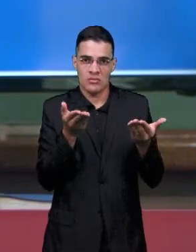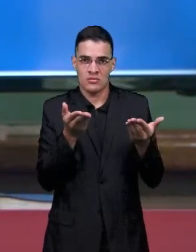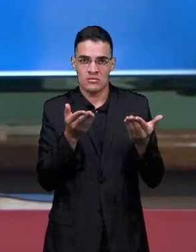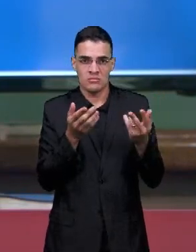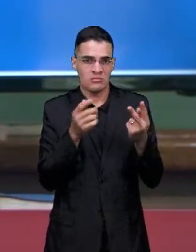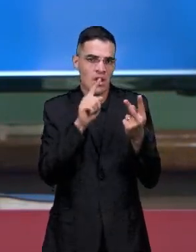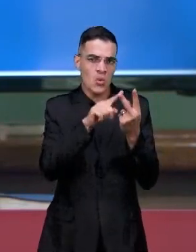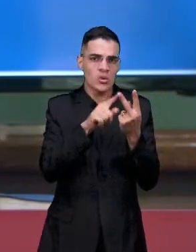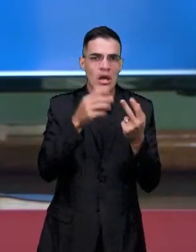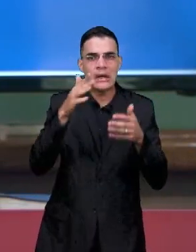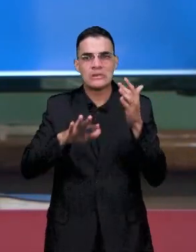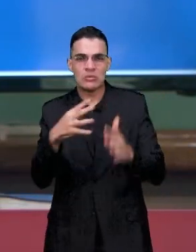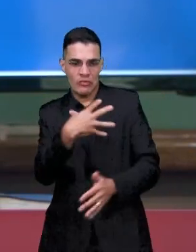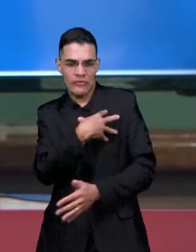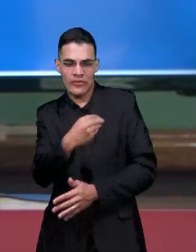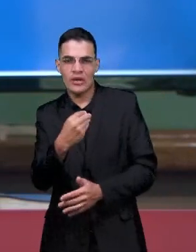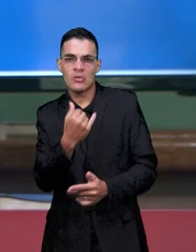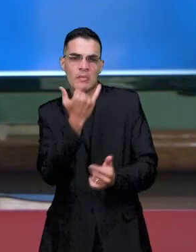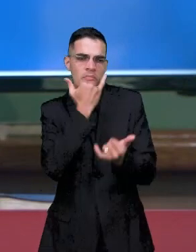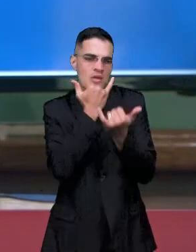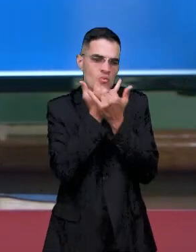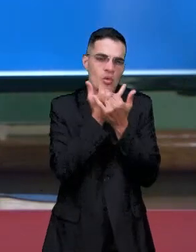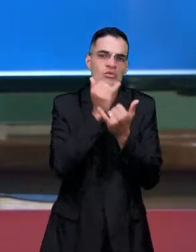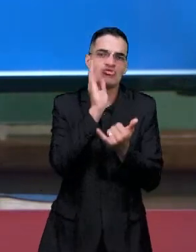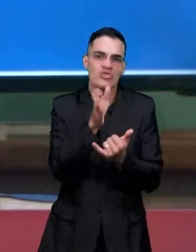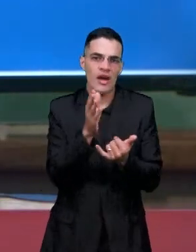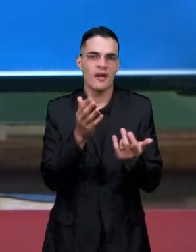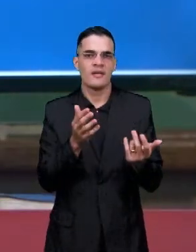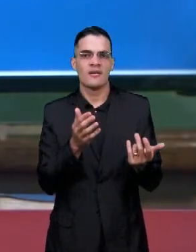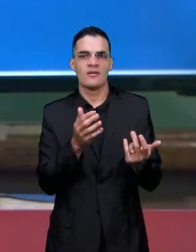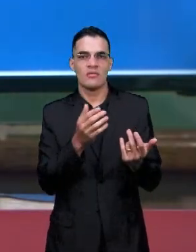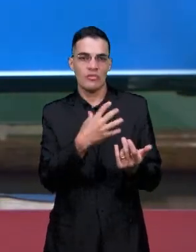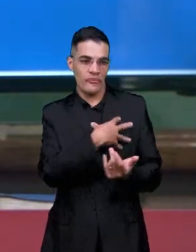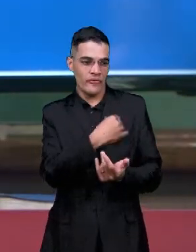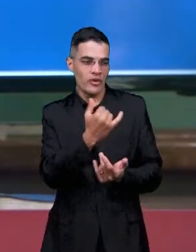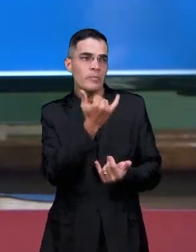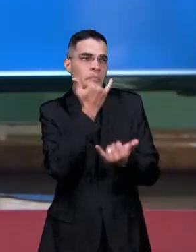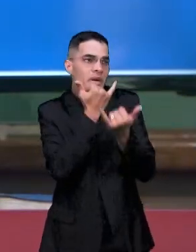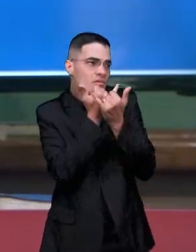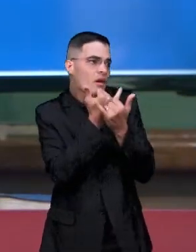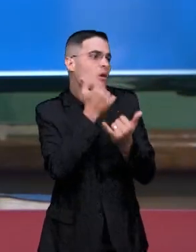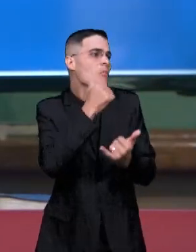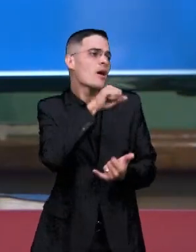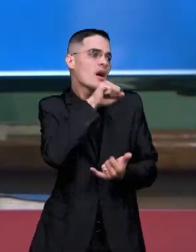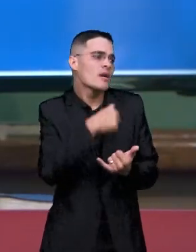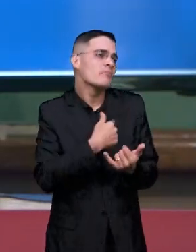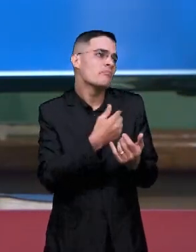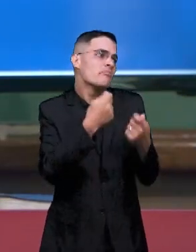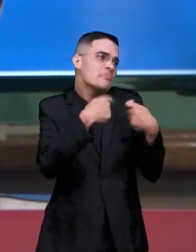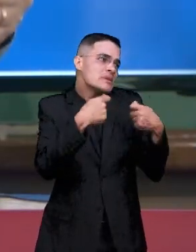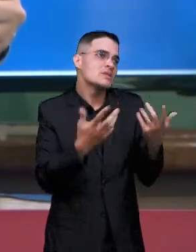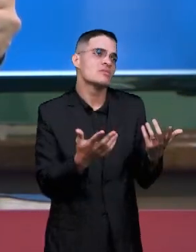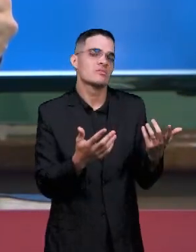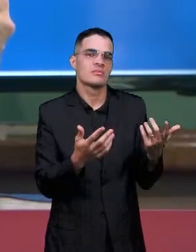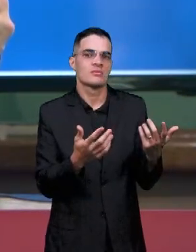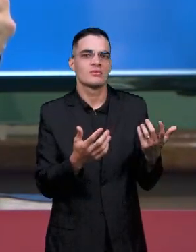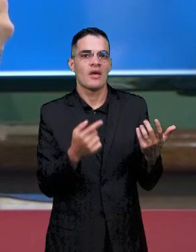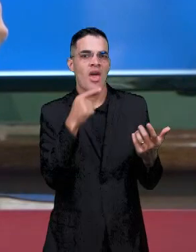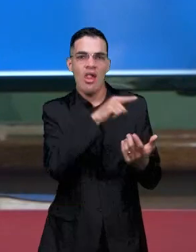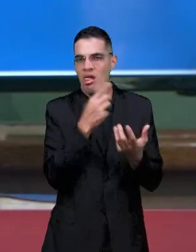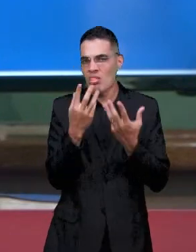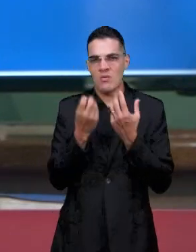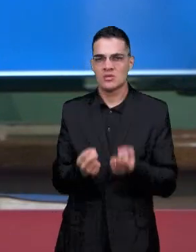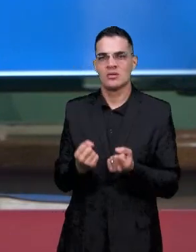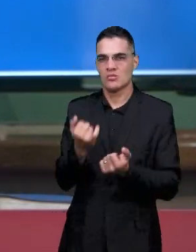И сын одной обидел, но он даже попросил уже прощения, но другая сестра, она